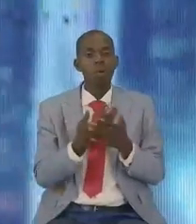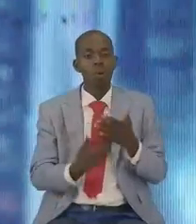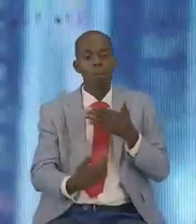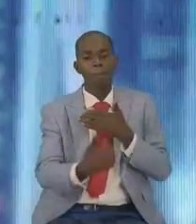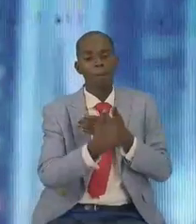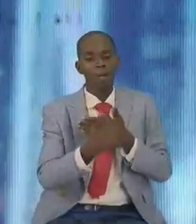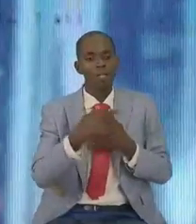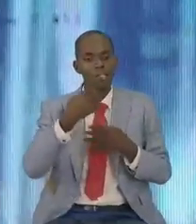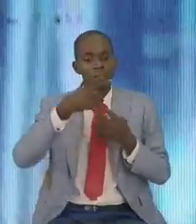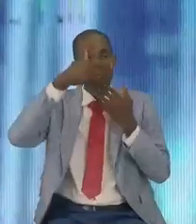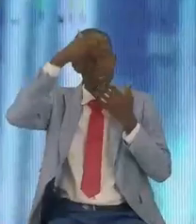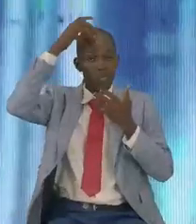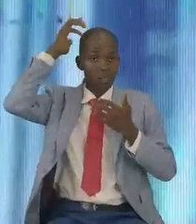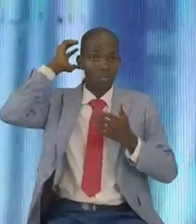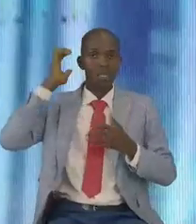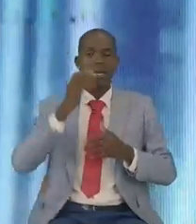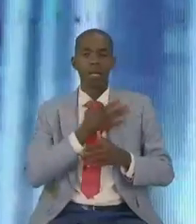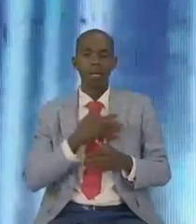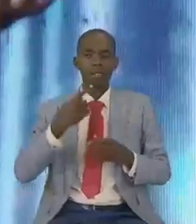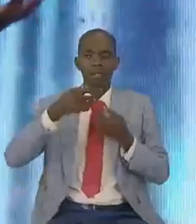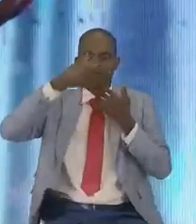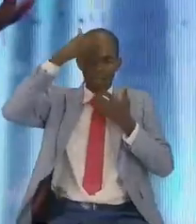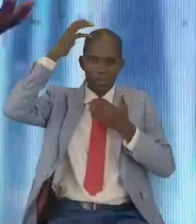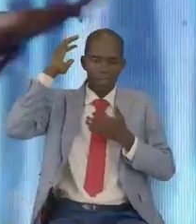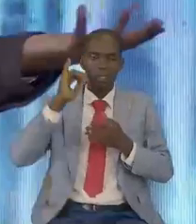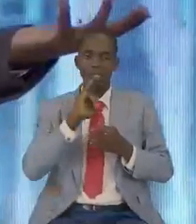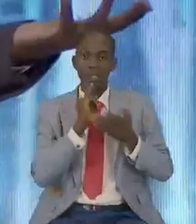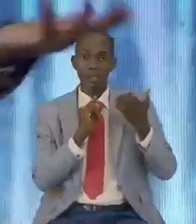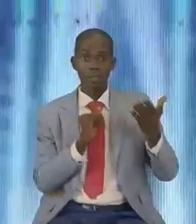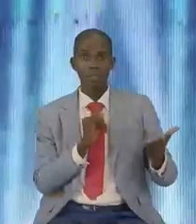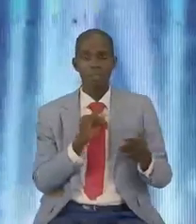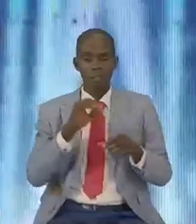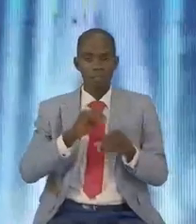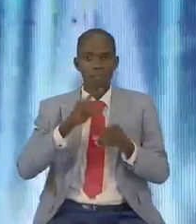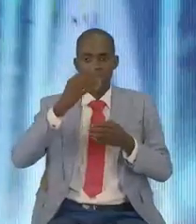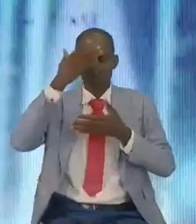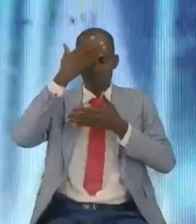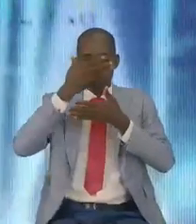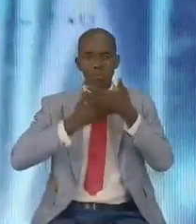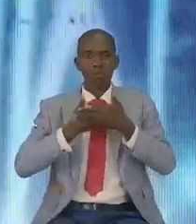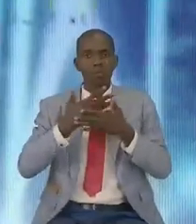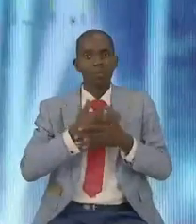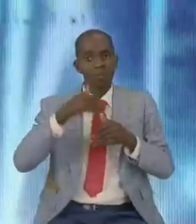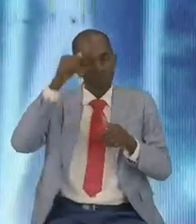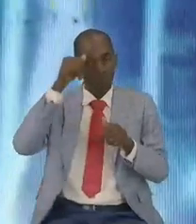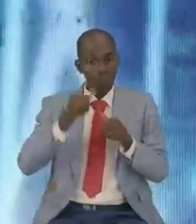lion. Et l'agneau est là, devant. Et rappelez-vous,